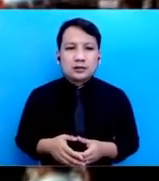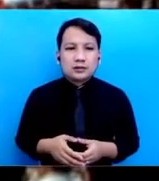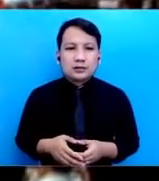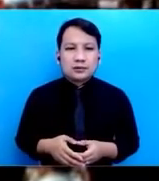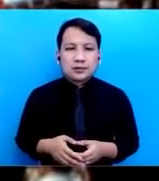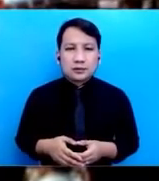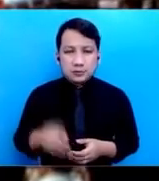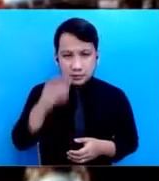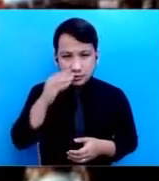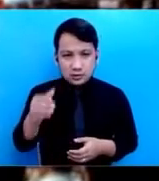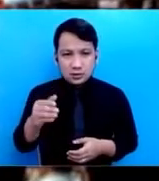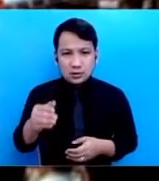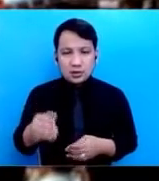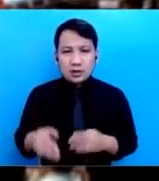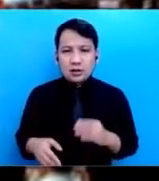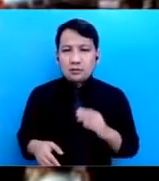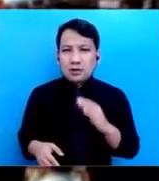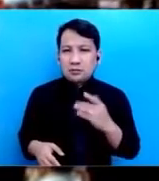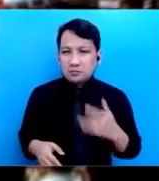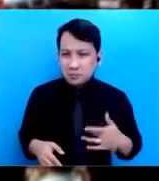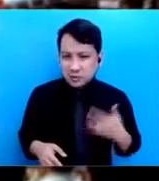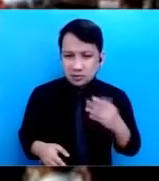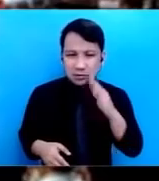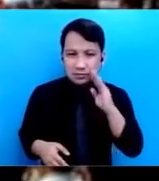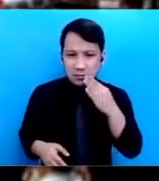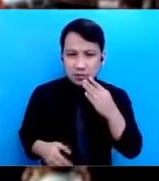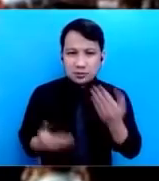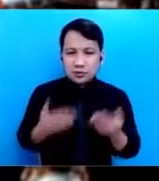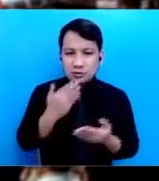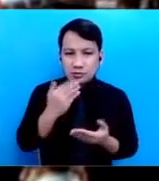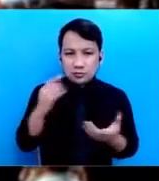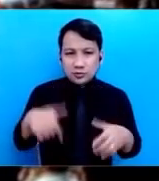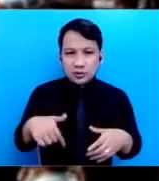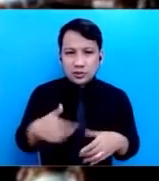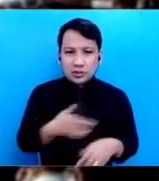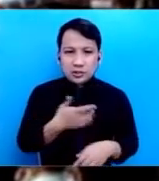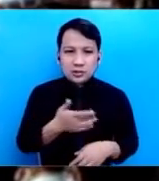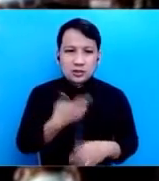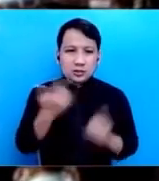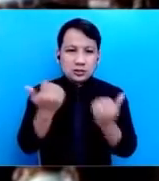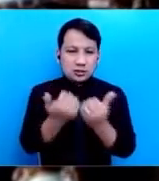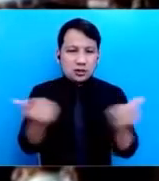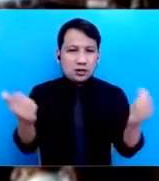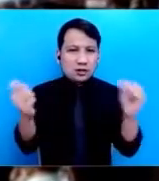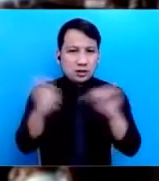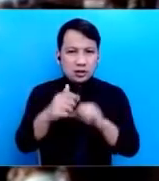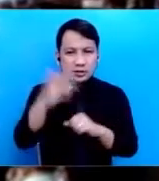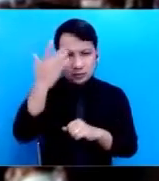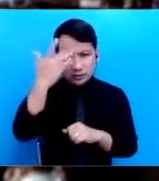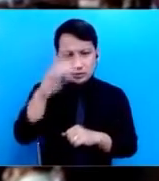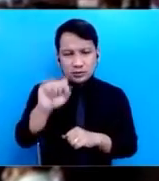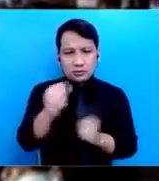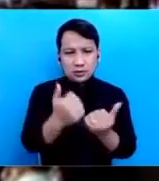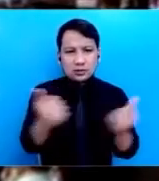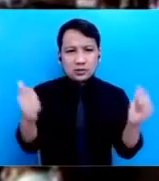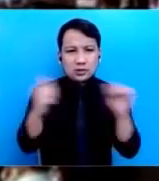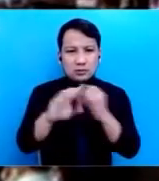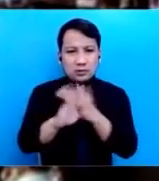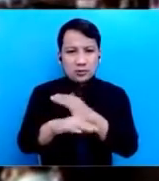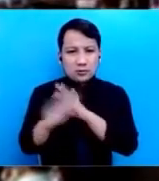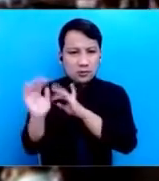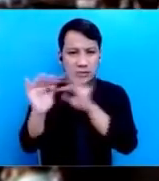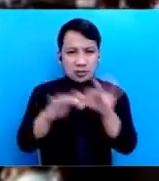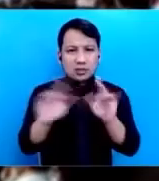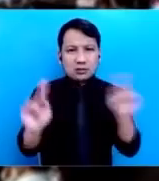Cheryl, bittersweet ang nararamdaman namin dito na yon sa Smart Araneta Coliseum. Ito ang unang araw ng pagbabalik ng live